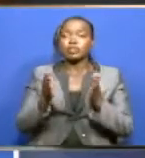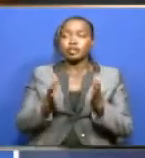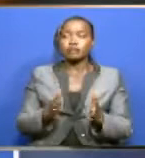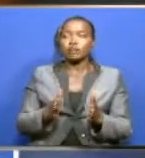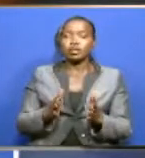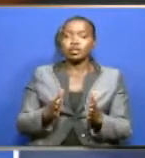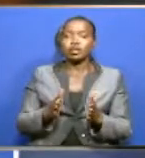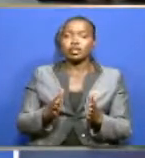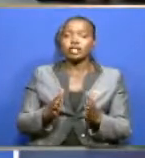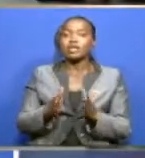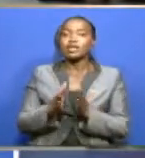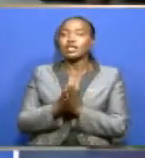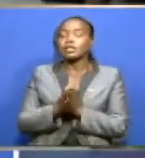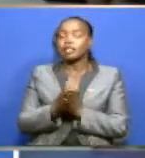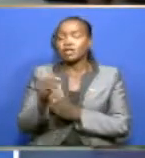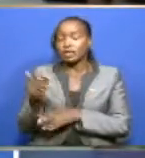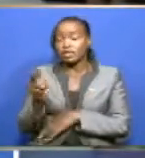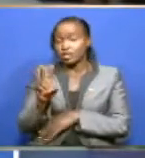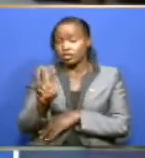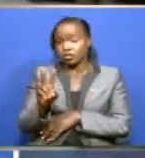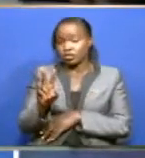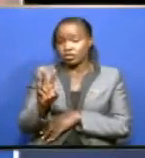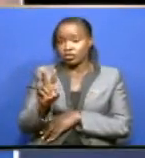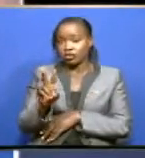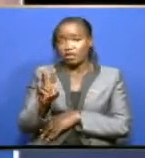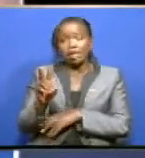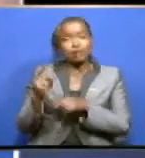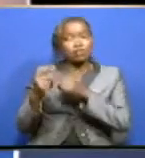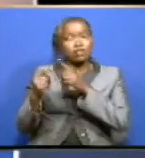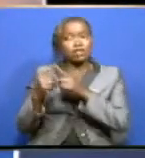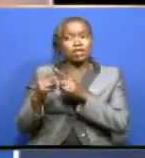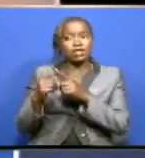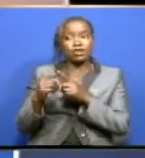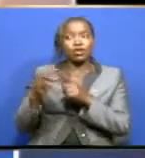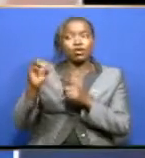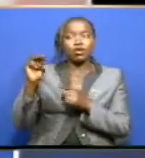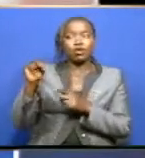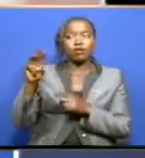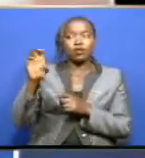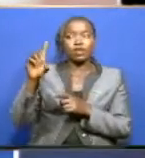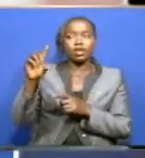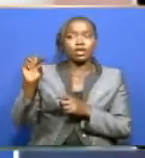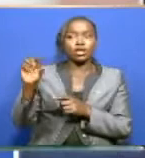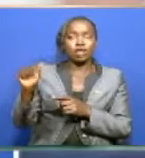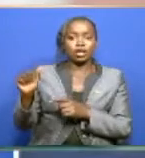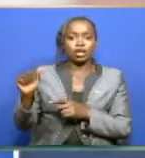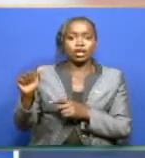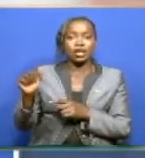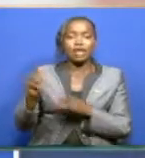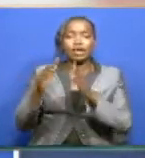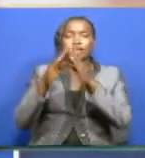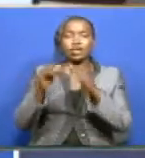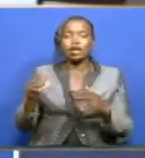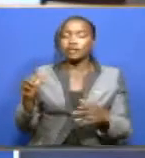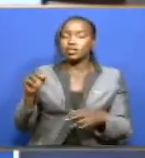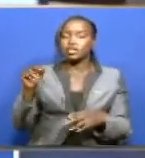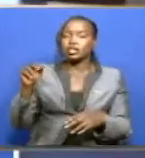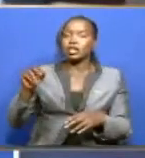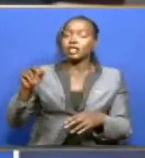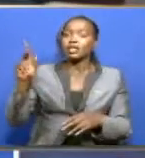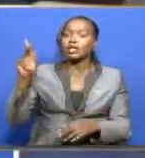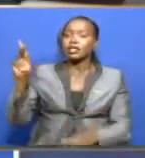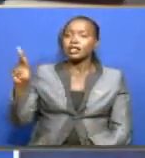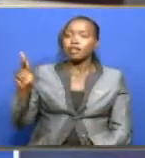Oburi na Robert Bodo wameshtakiwa kwa mauaji ya Kevin Omwenga aliyeuawa katika nyumba moja iliyo mtaa wa Kilimani